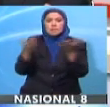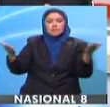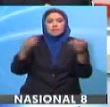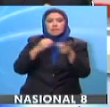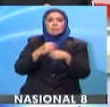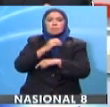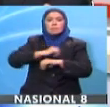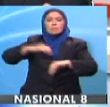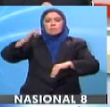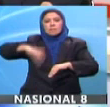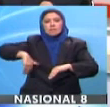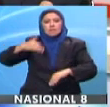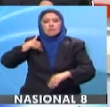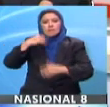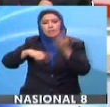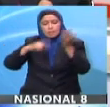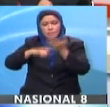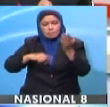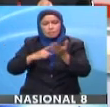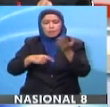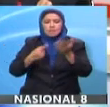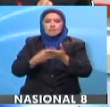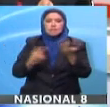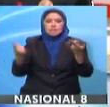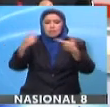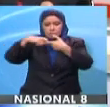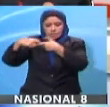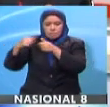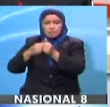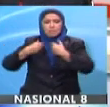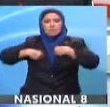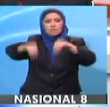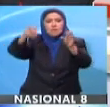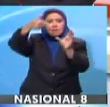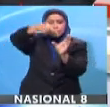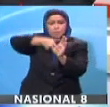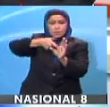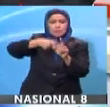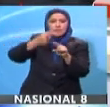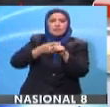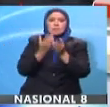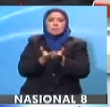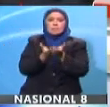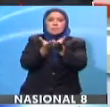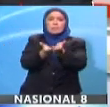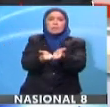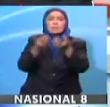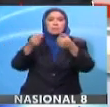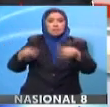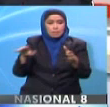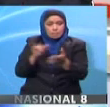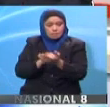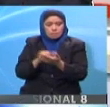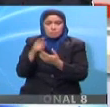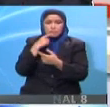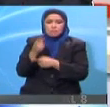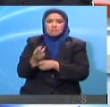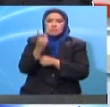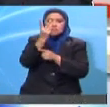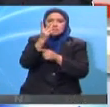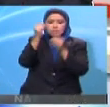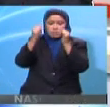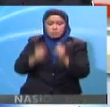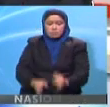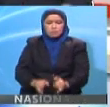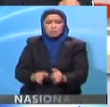mengaitkan ia sebagai hasil jualan minyak daripada kapal MT orim Harmon Dalam pada itu mpmm telah mengenal pasti sekurang-kurangnya dua individu yang